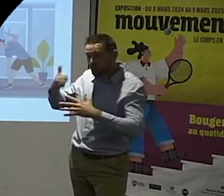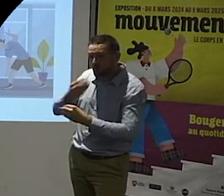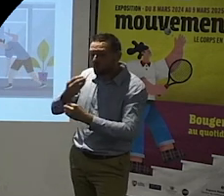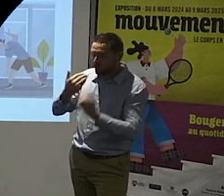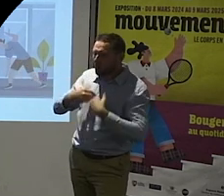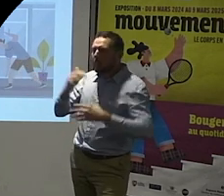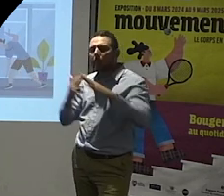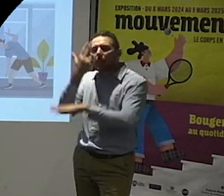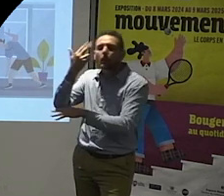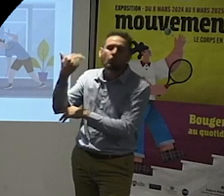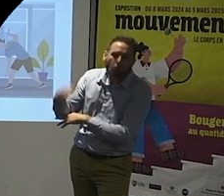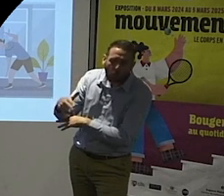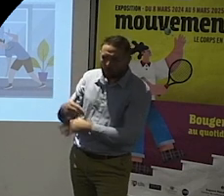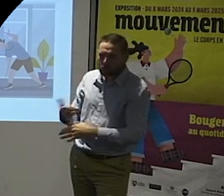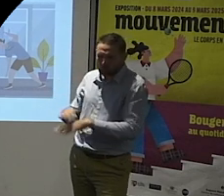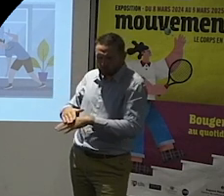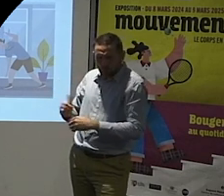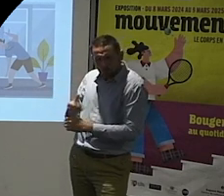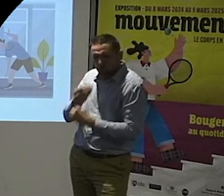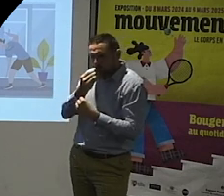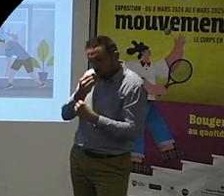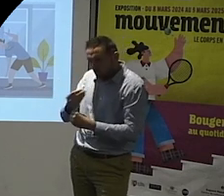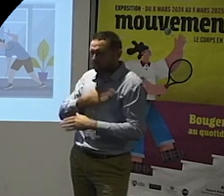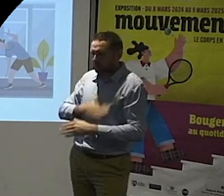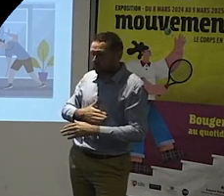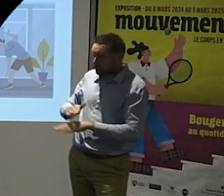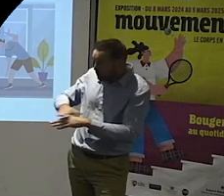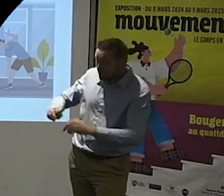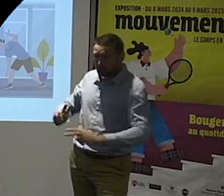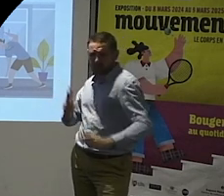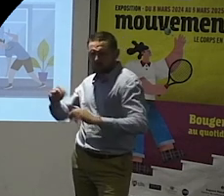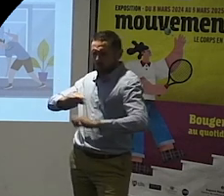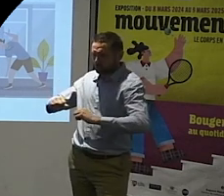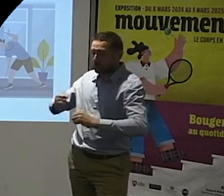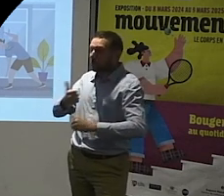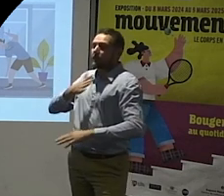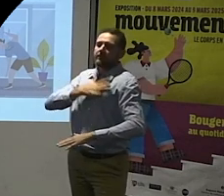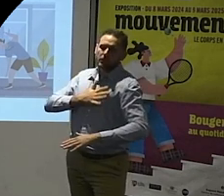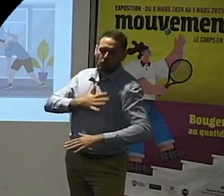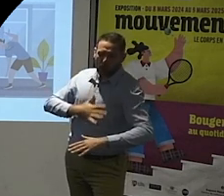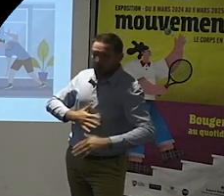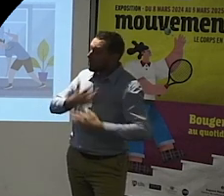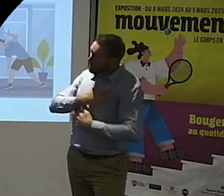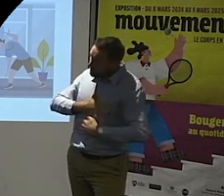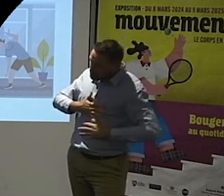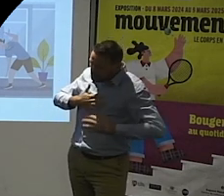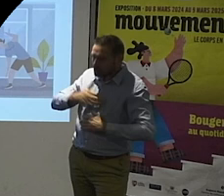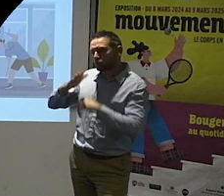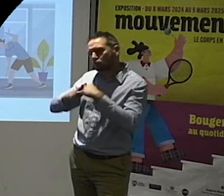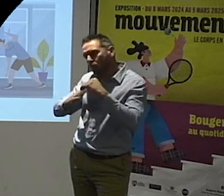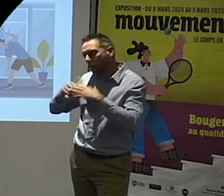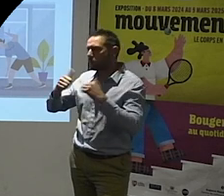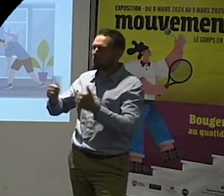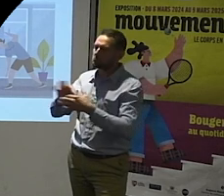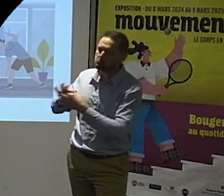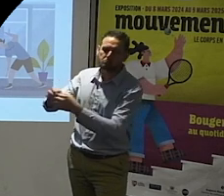Je me suis bien détendu, c'était vraiment très bien. Bon, puis on bouge encore, enfin bon, voilà. Bien-être, plaisir, joie, bonheur, bon, voilà. Et